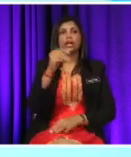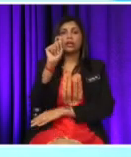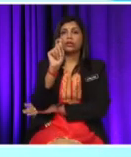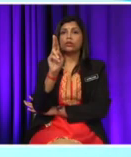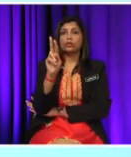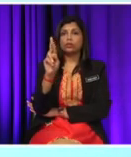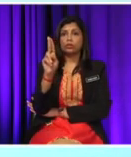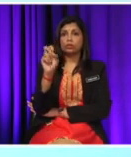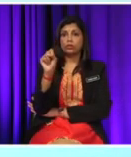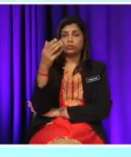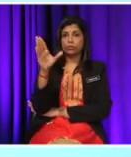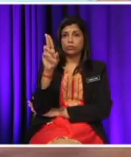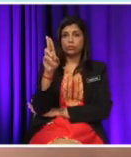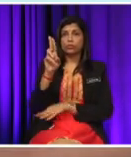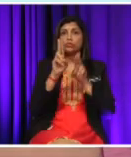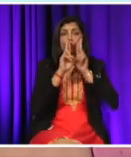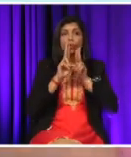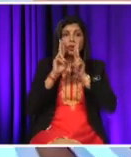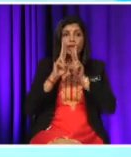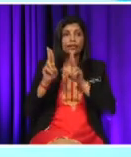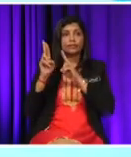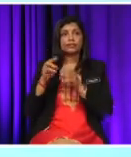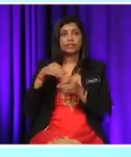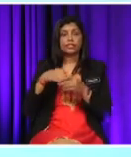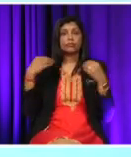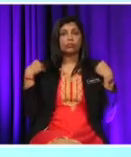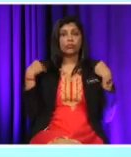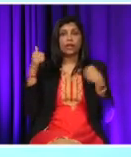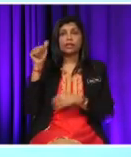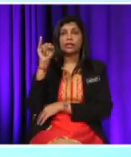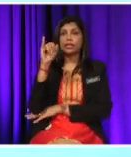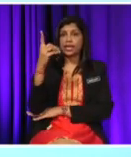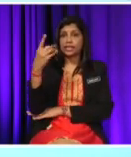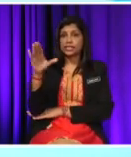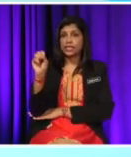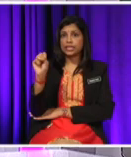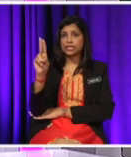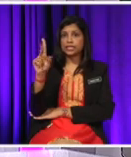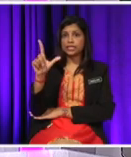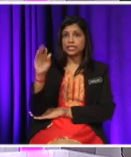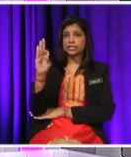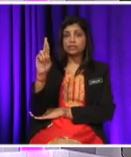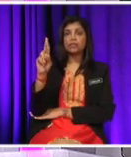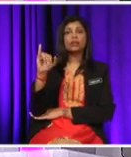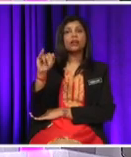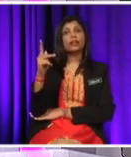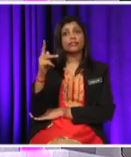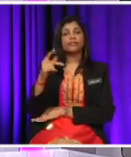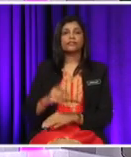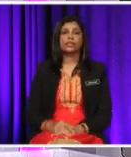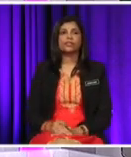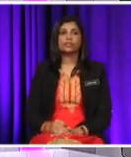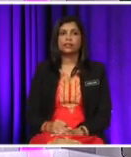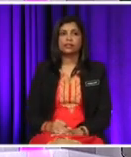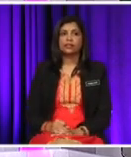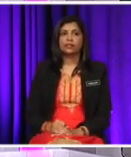itu ada untuk kita Tengoklah panjang terus udara itu dia punya l itu nanti kita tengok macam mana dan